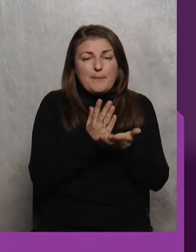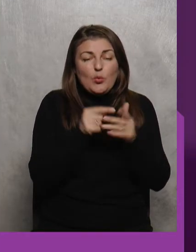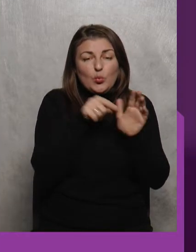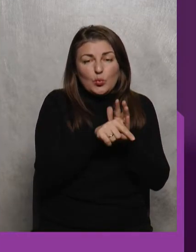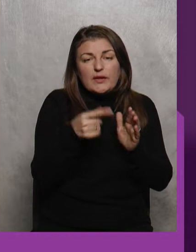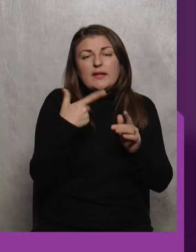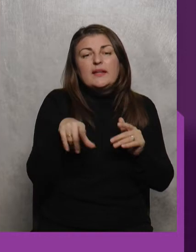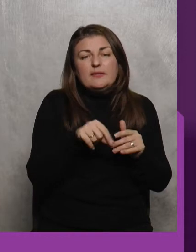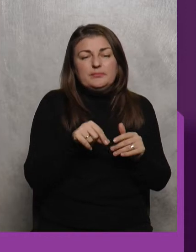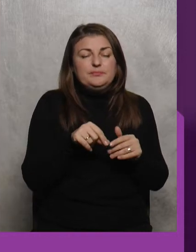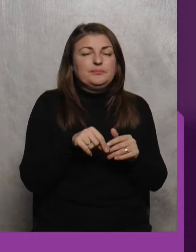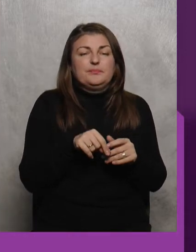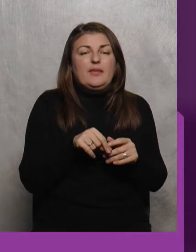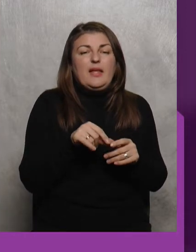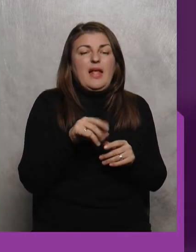де